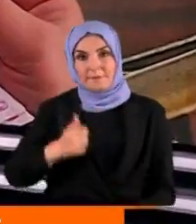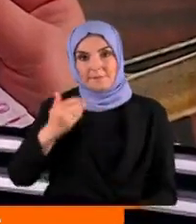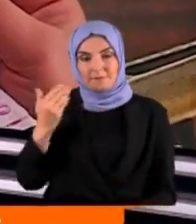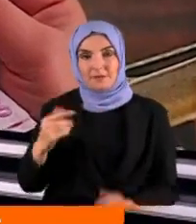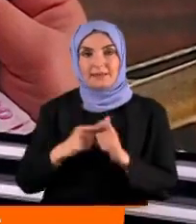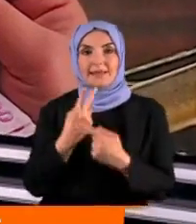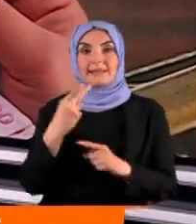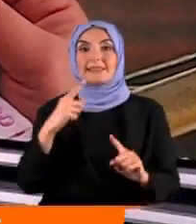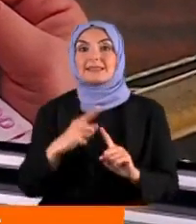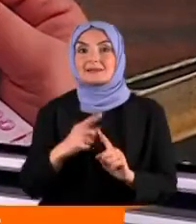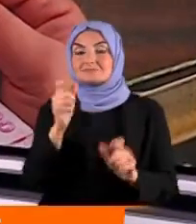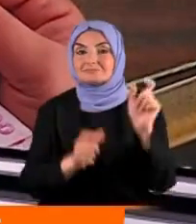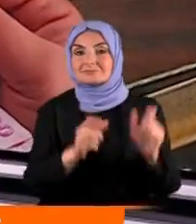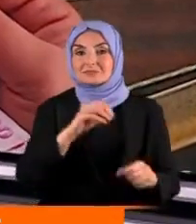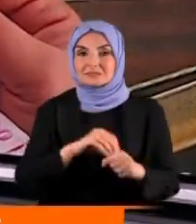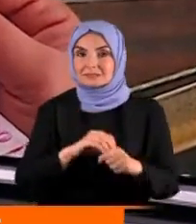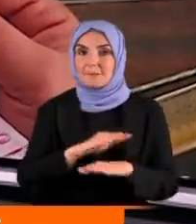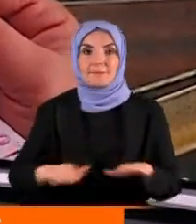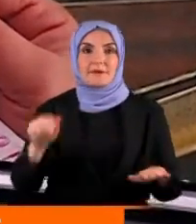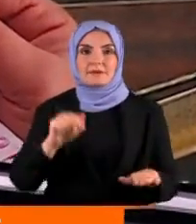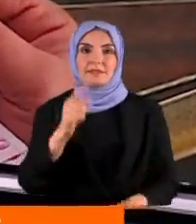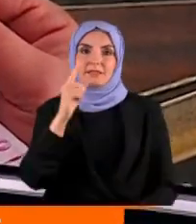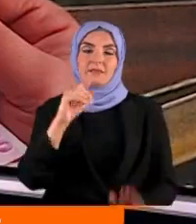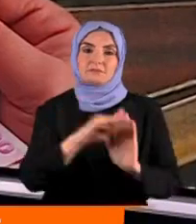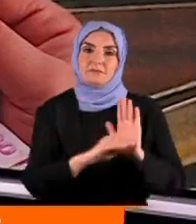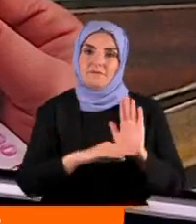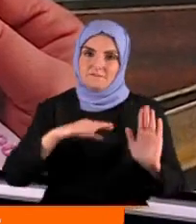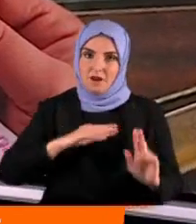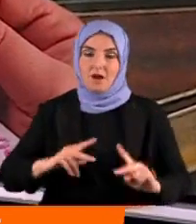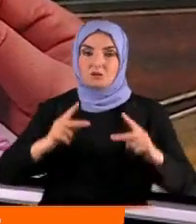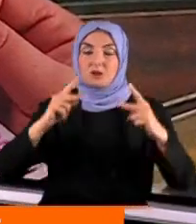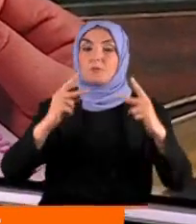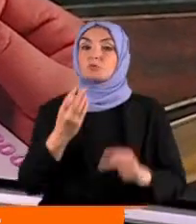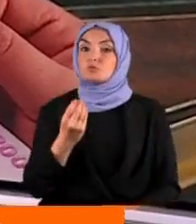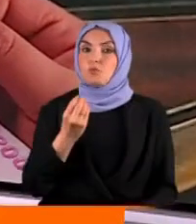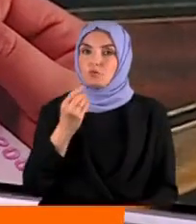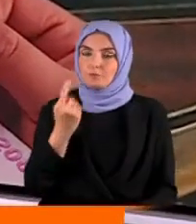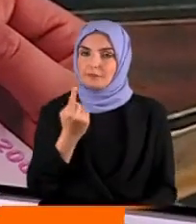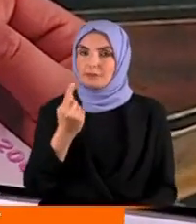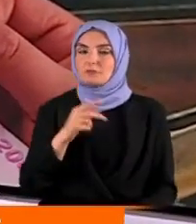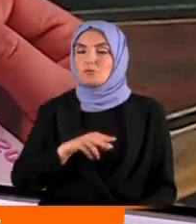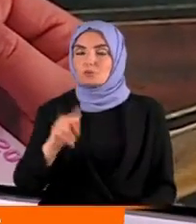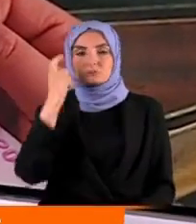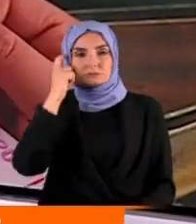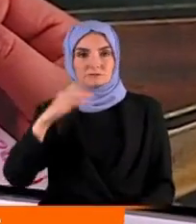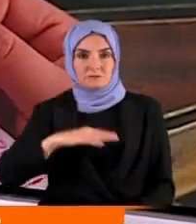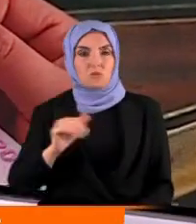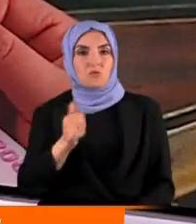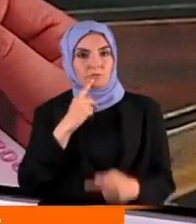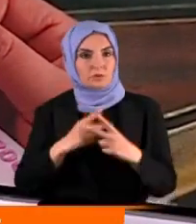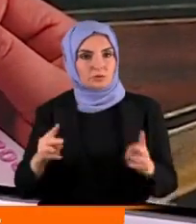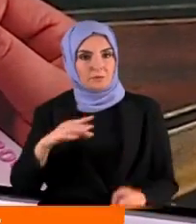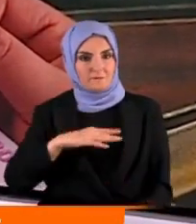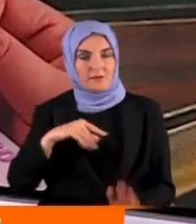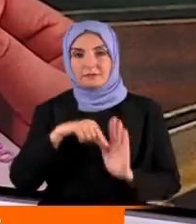bir formül olduğunu ve çok aşamalı bir çalışma yapıldığını söyledi. Sözleşmeli çalışanlar için de önemli açıklamaları vardı. Gelin